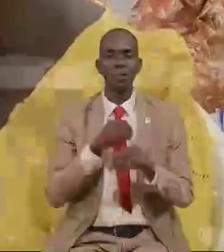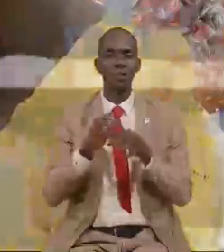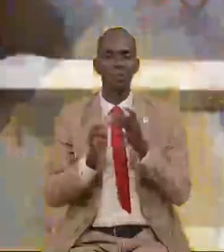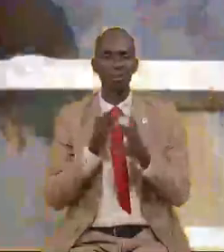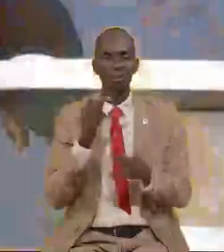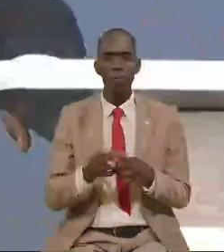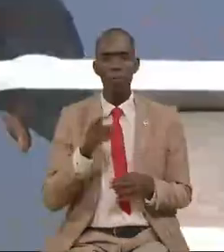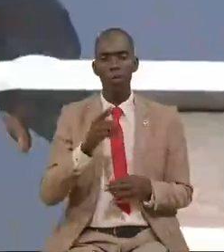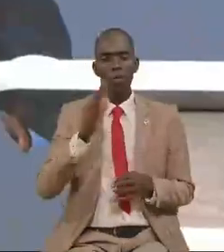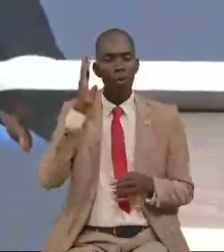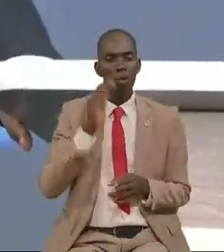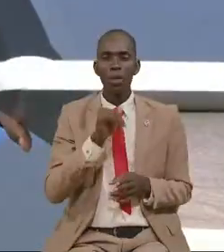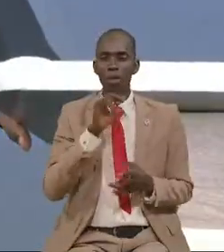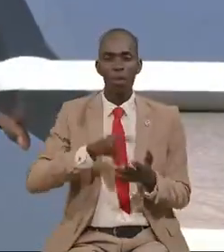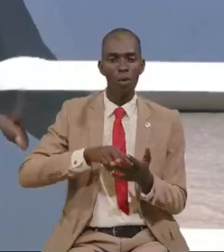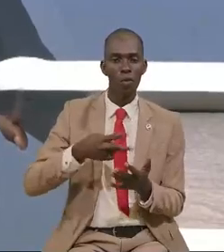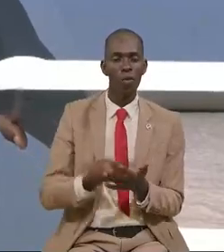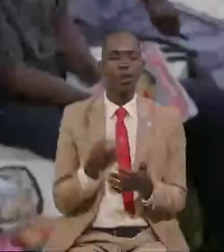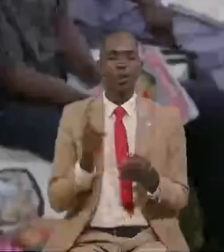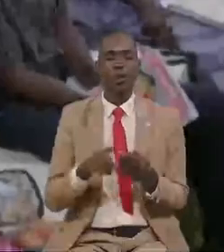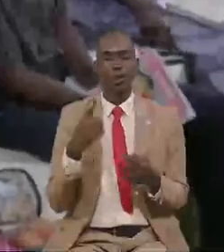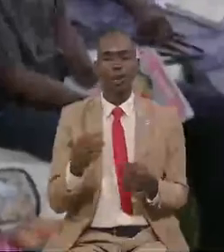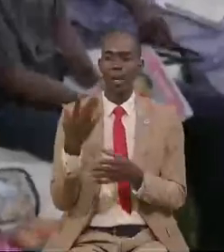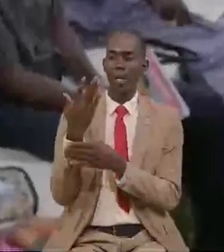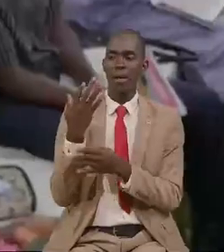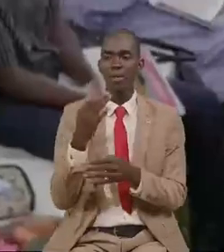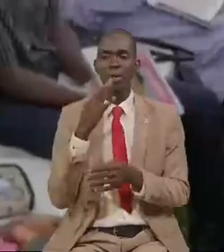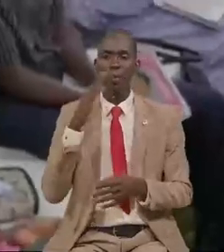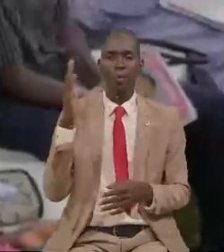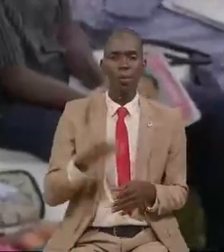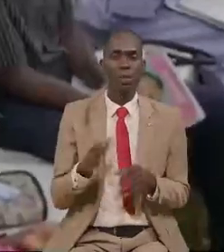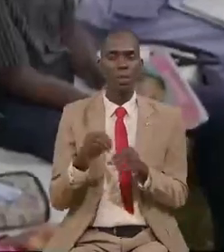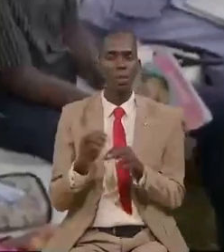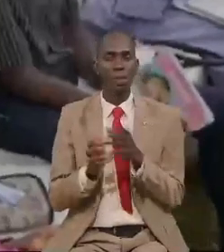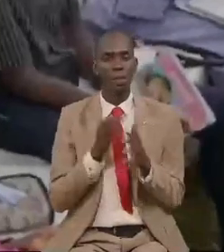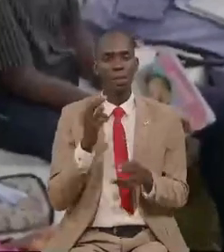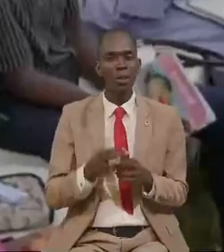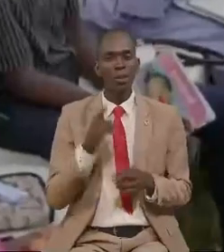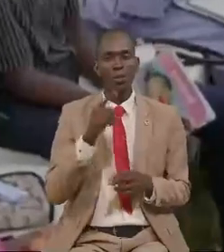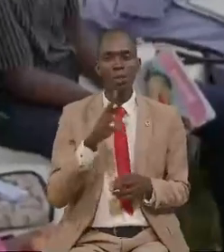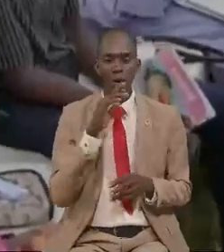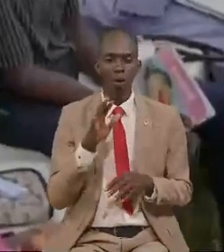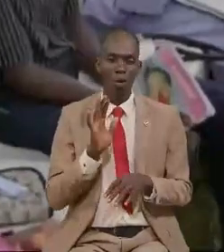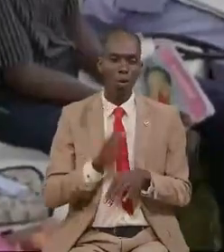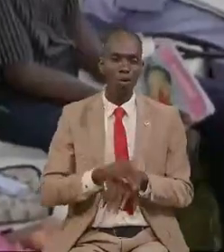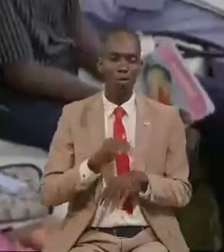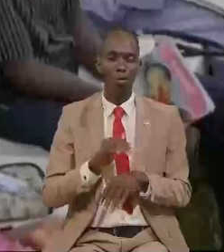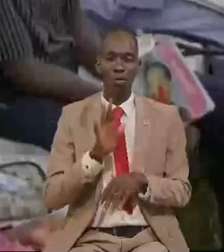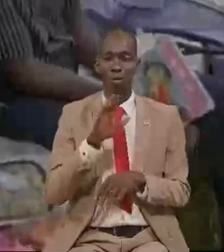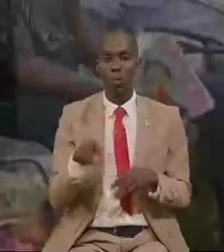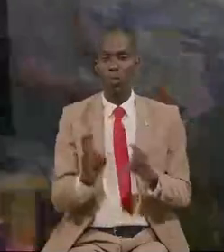Tu ne tomberas pas entre les mains des méchants. Tu es en route pour le ciel. Et